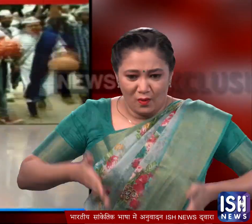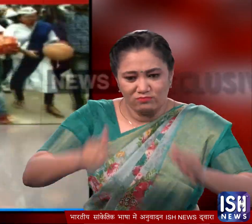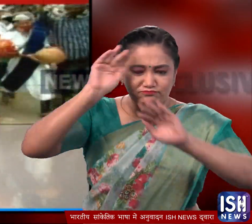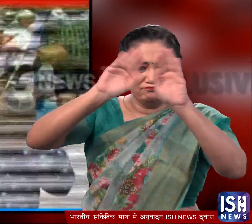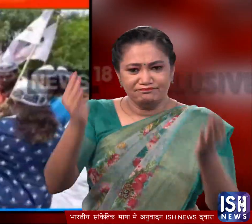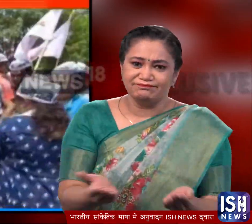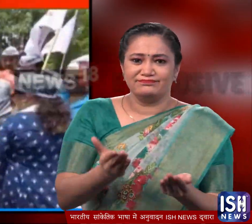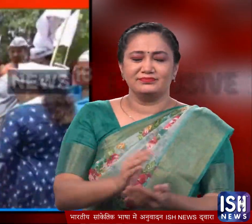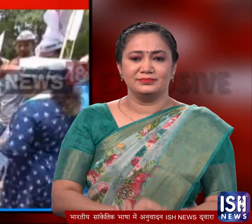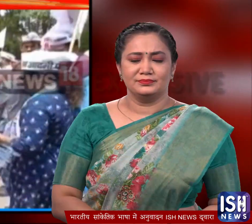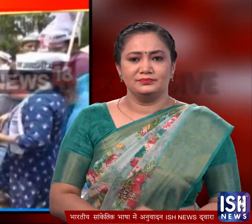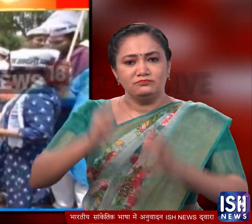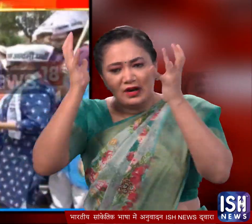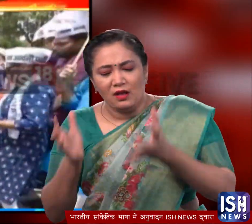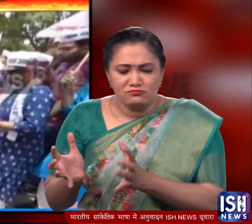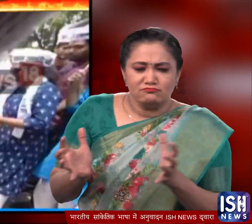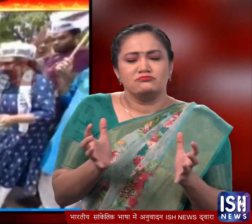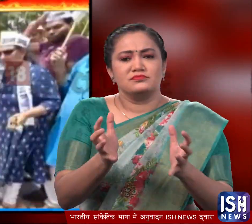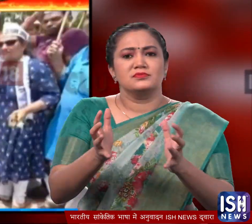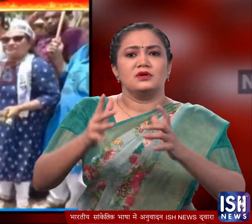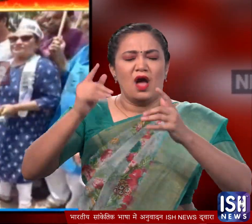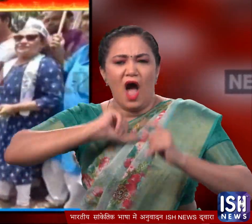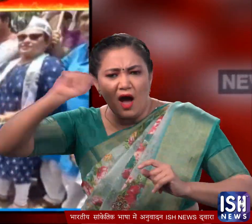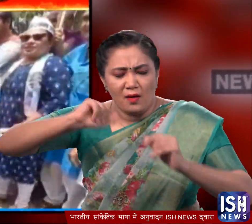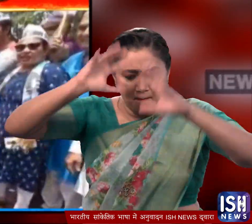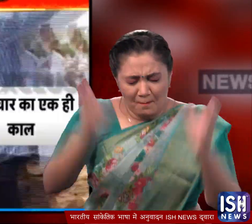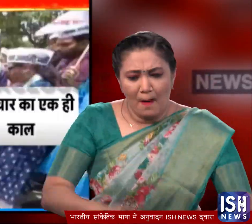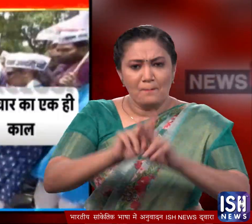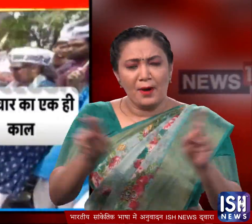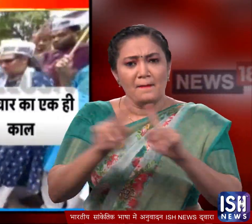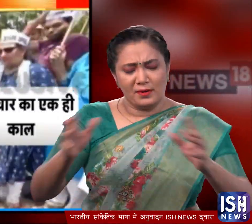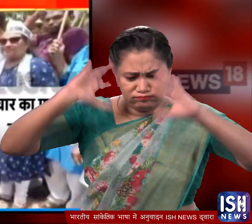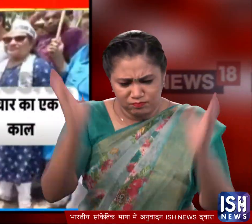उतरे और नारे लगाते हुए उन्हें सड़क पर फोड़ने लगे।